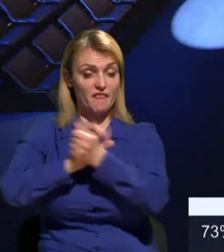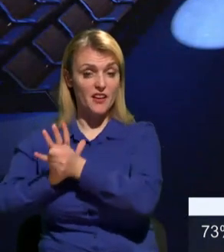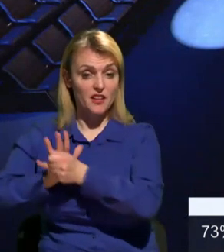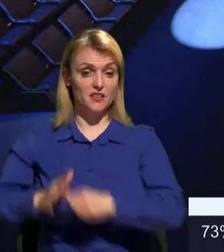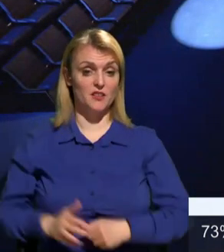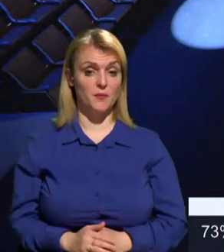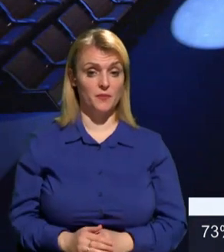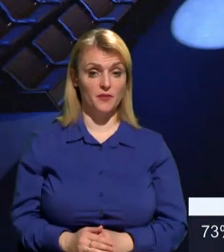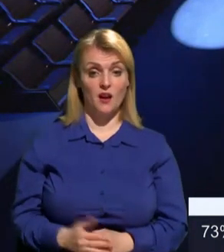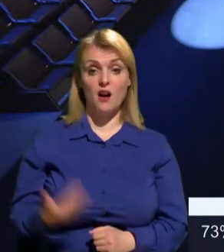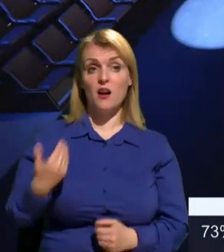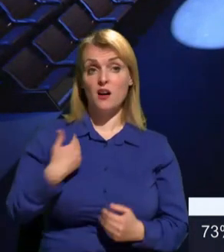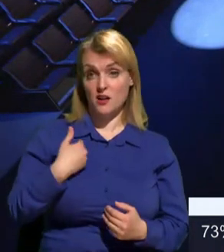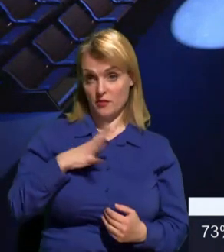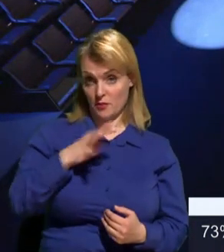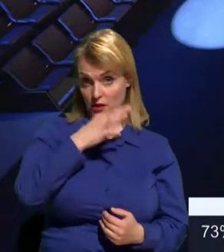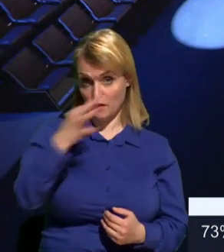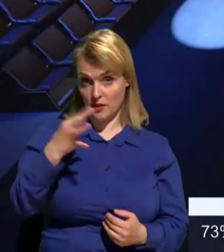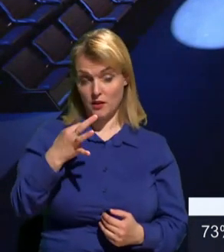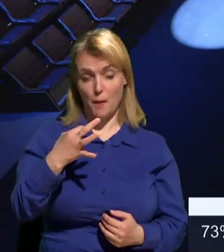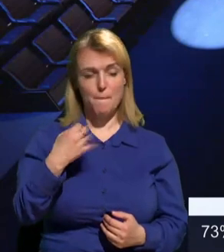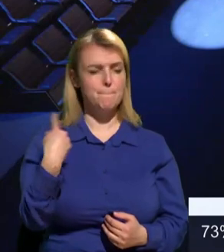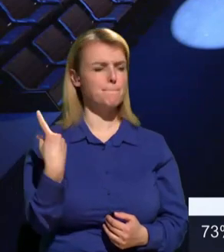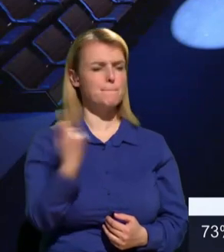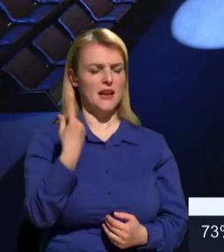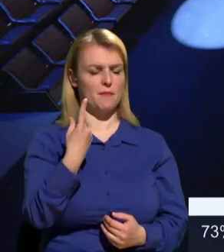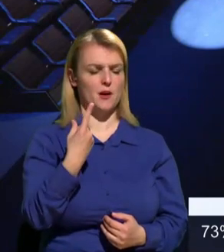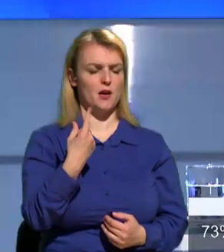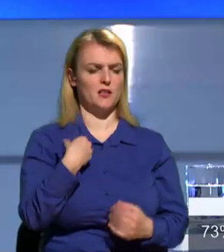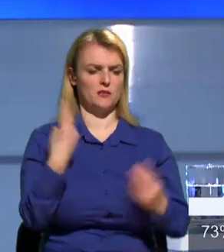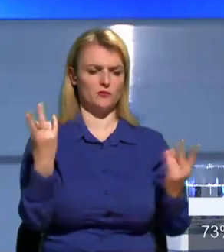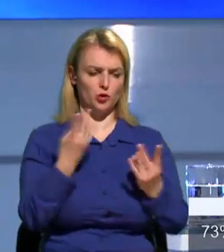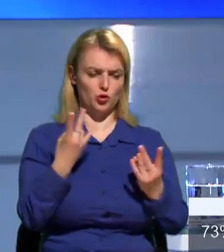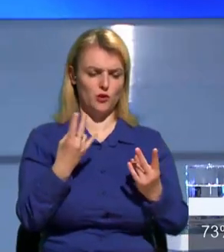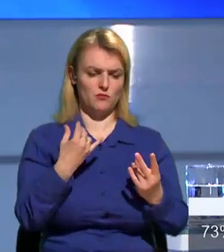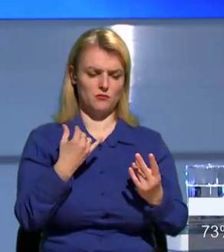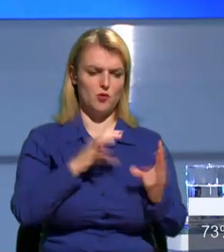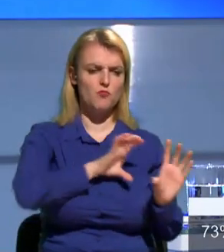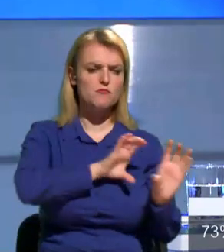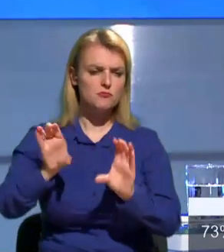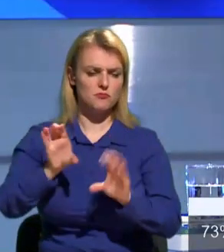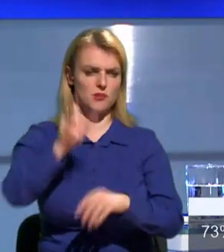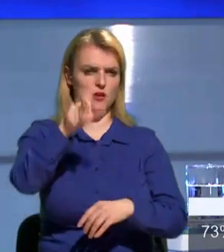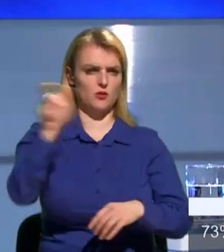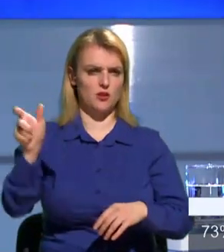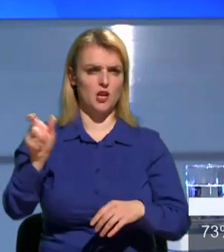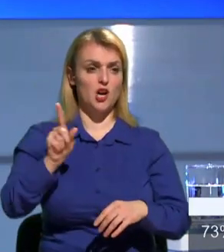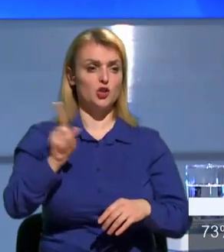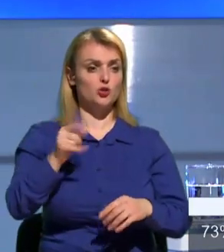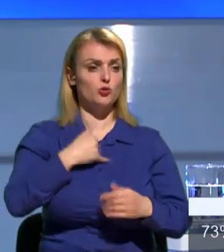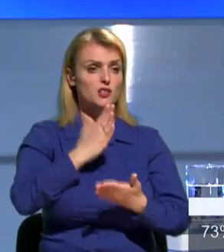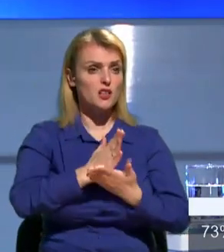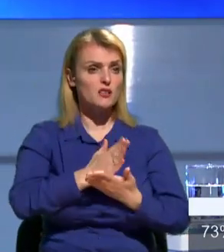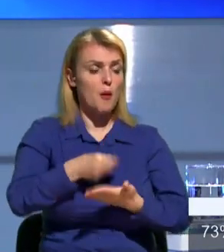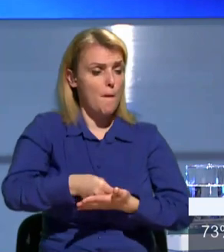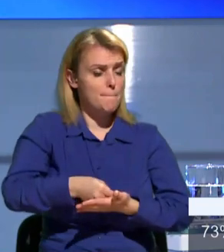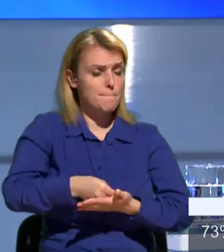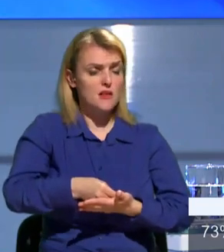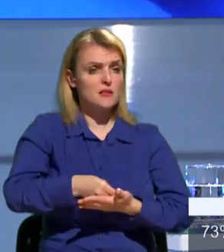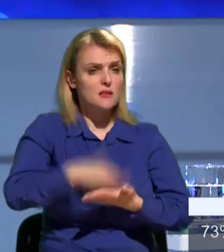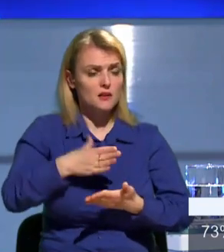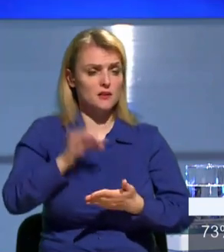După cum am menționat, obiectivul numărul unu pentru mine este grija față de oameni. Cea mai mare bogăție a noastră sunt oamenii. Și aici ne